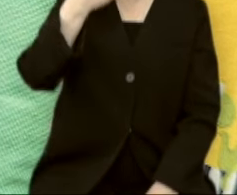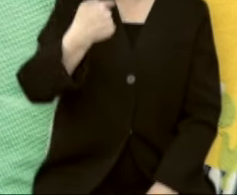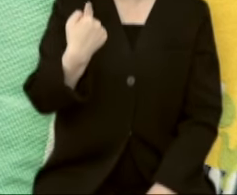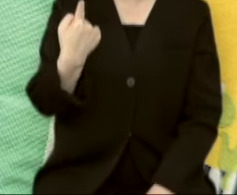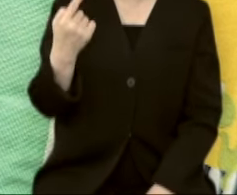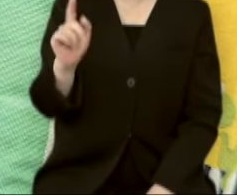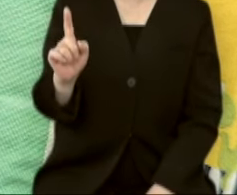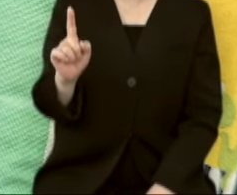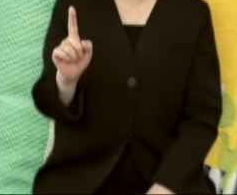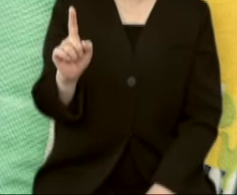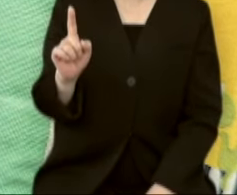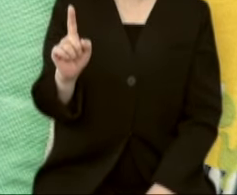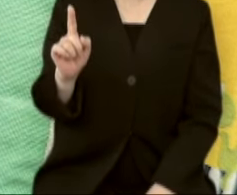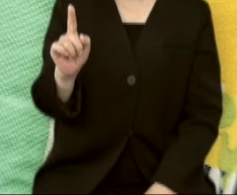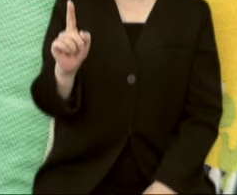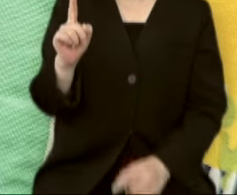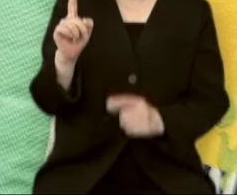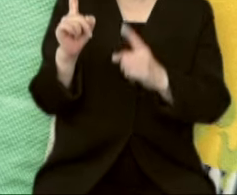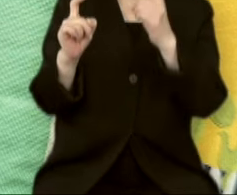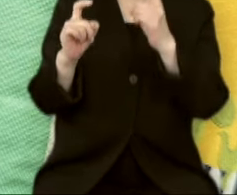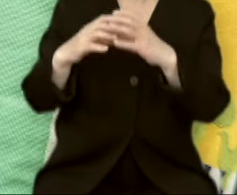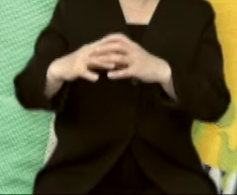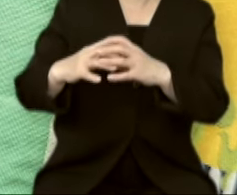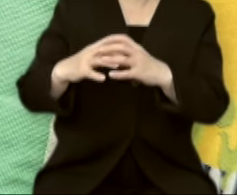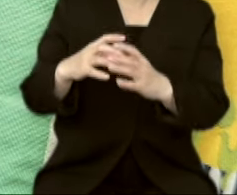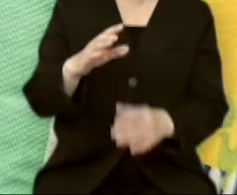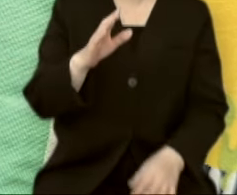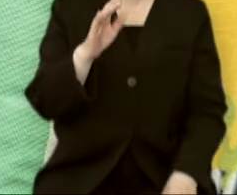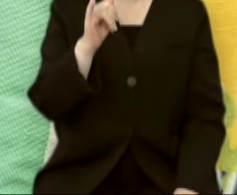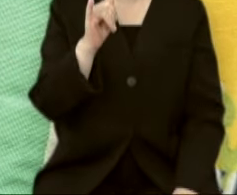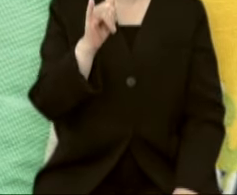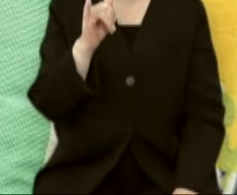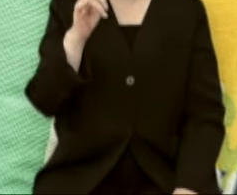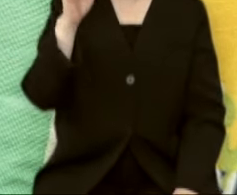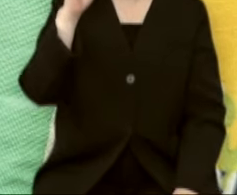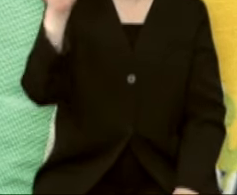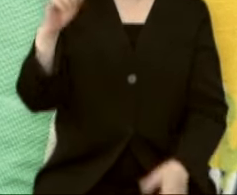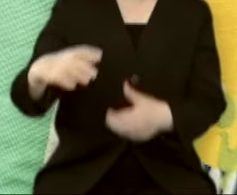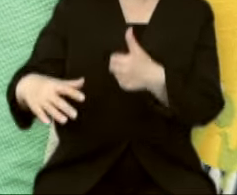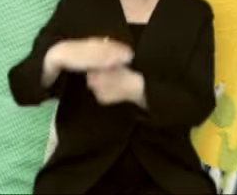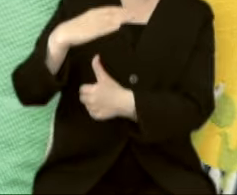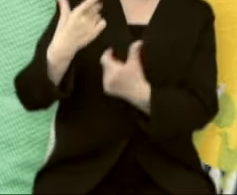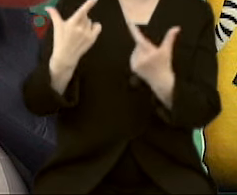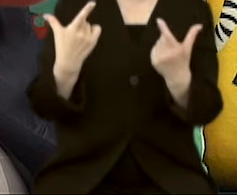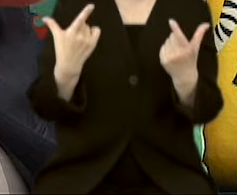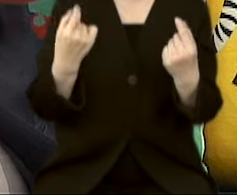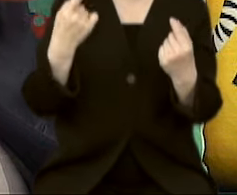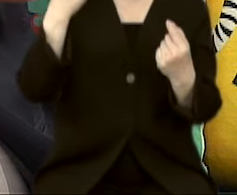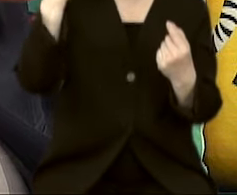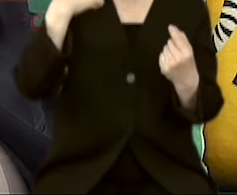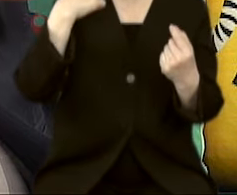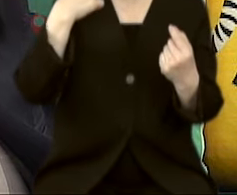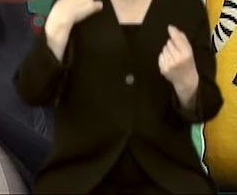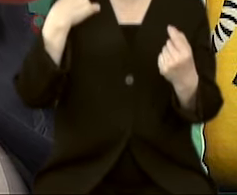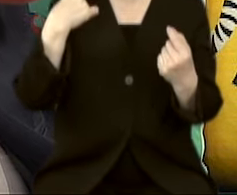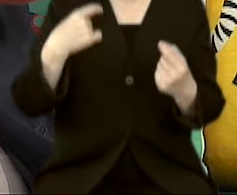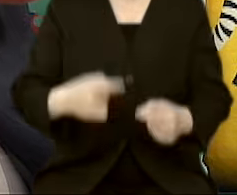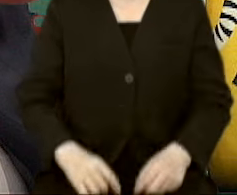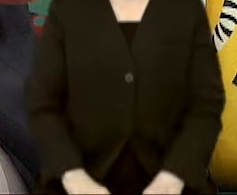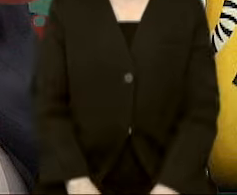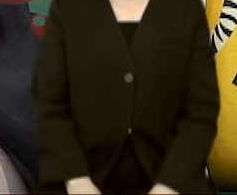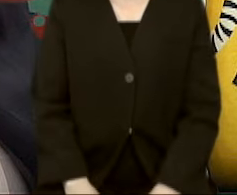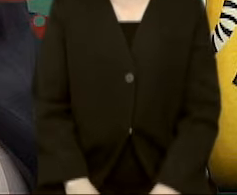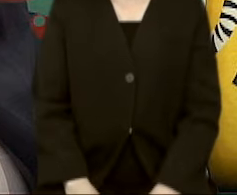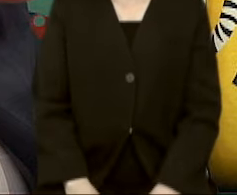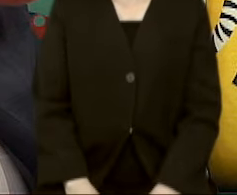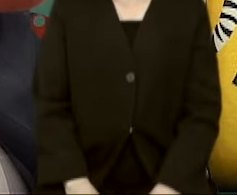얼굴이 얼마나 험악했는지 네. 정말 금방이라도 무슨 일이 생길 것 같은 그런 험한